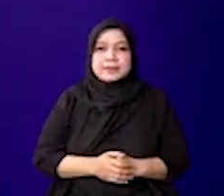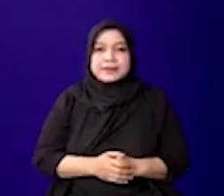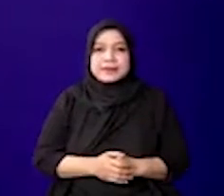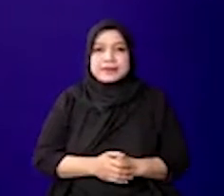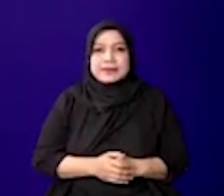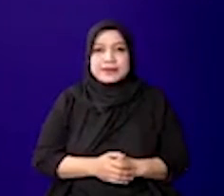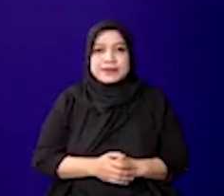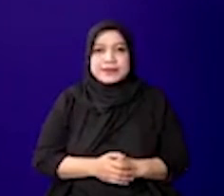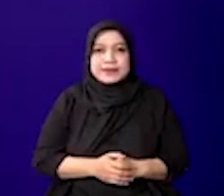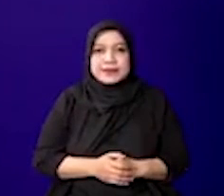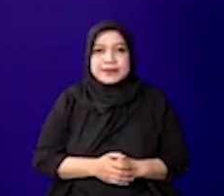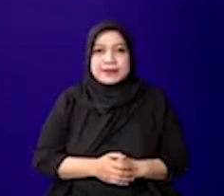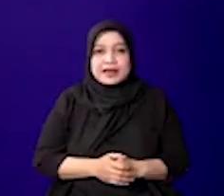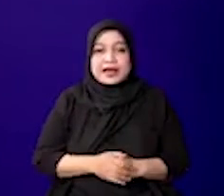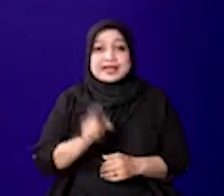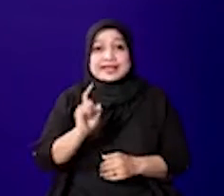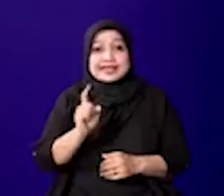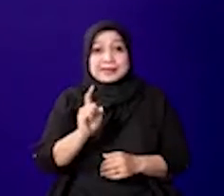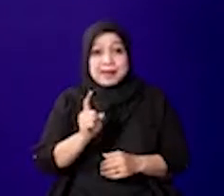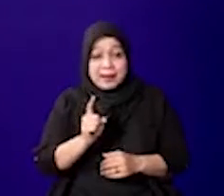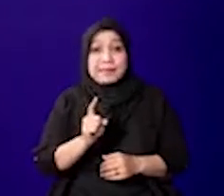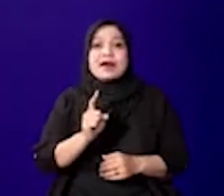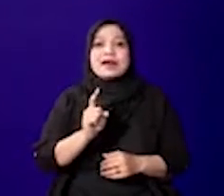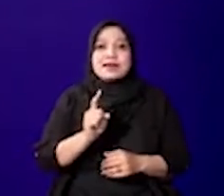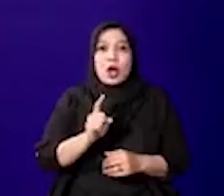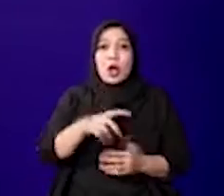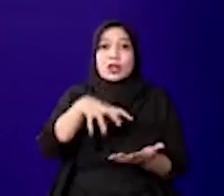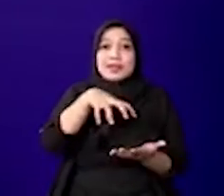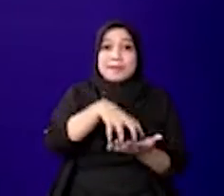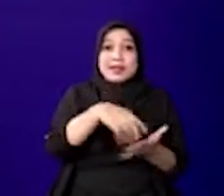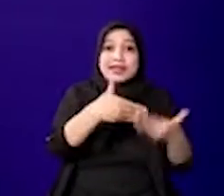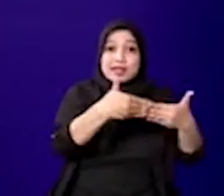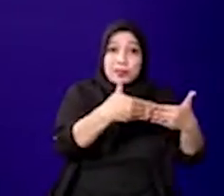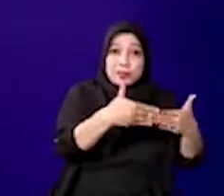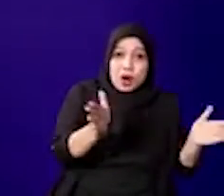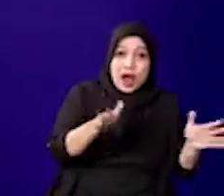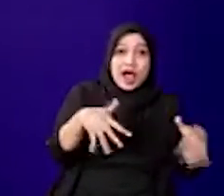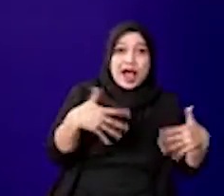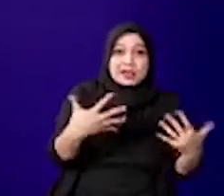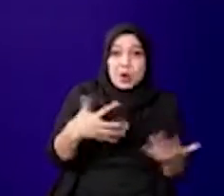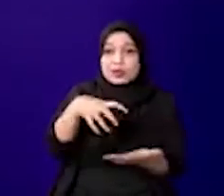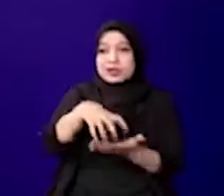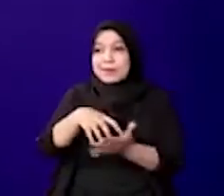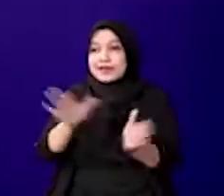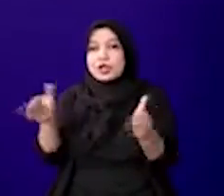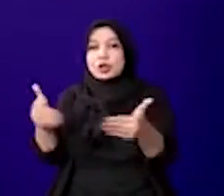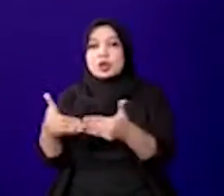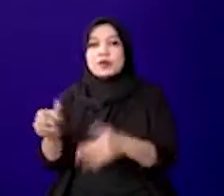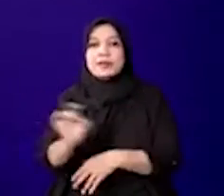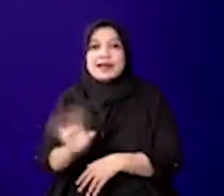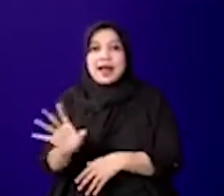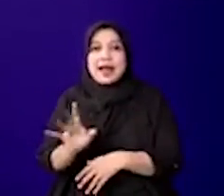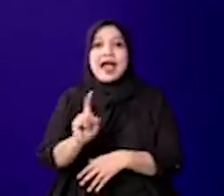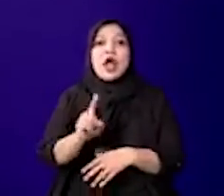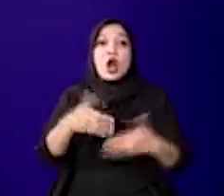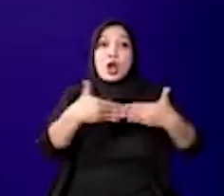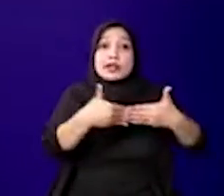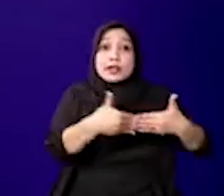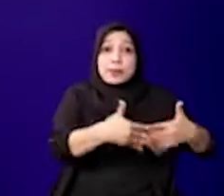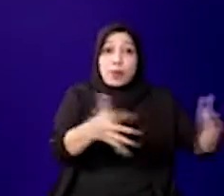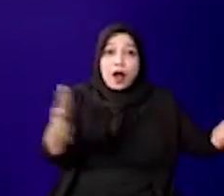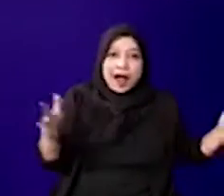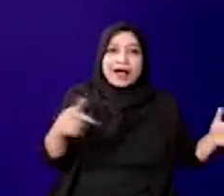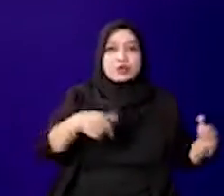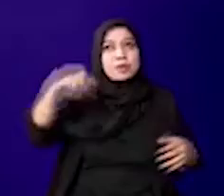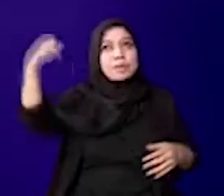karena probabilitas penularannya akan berbeda pada ruang terbuka ada sinar matahari ada angin pada ruang tertutup